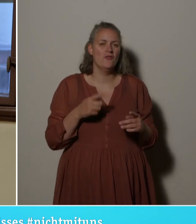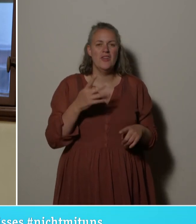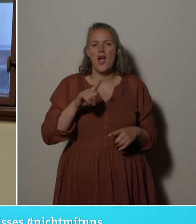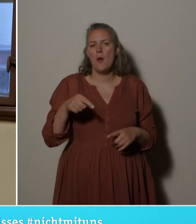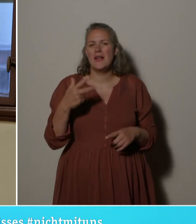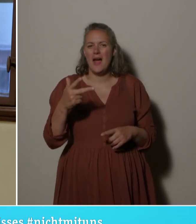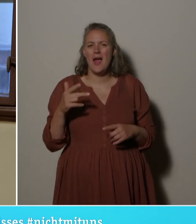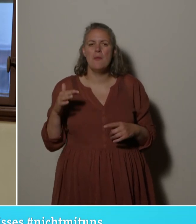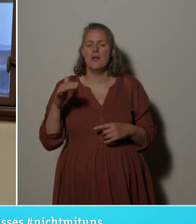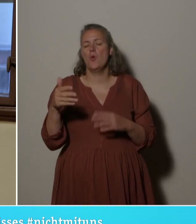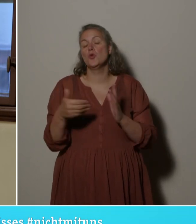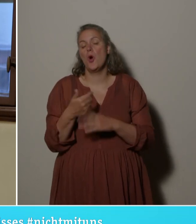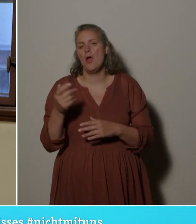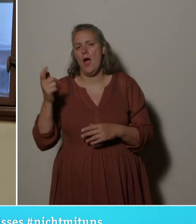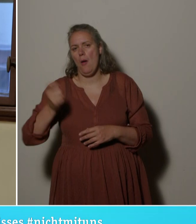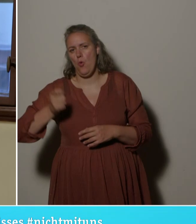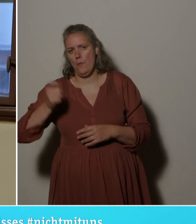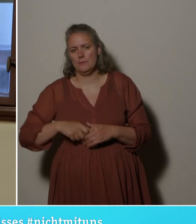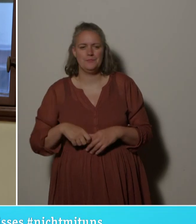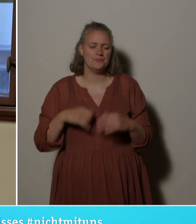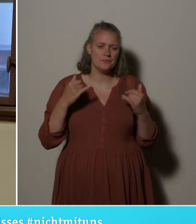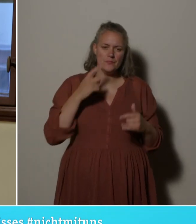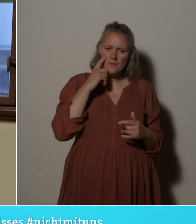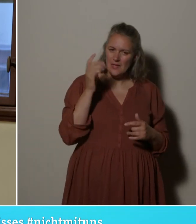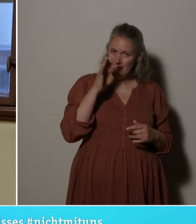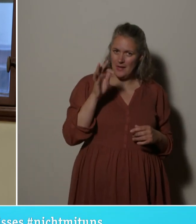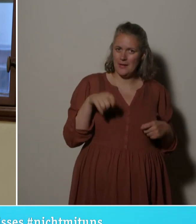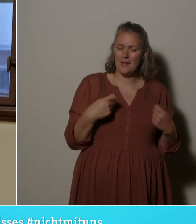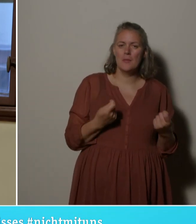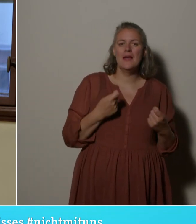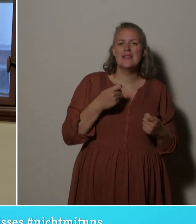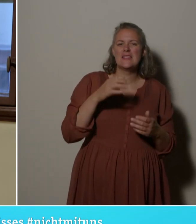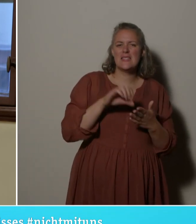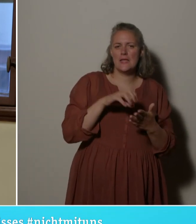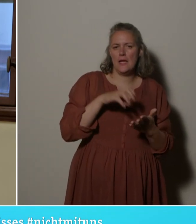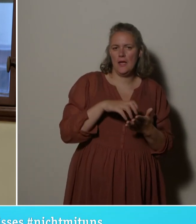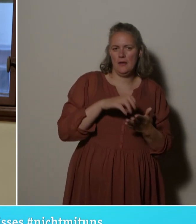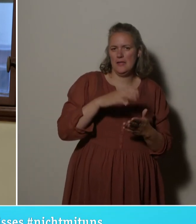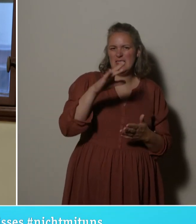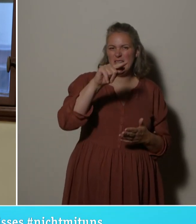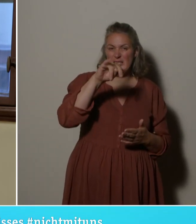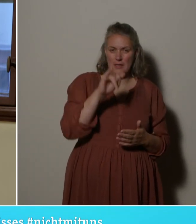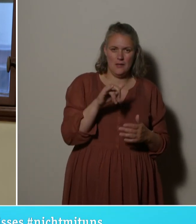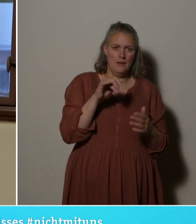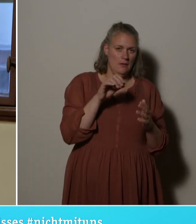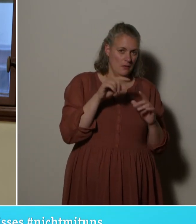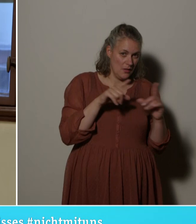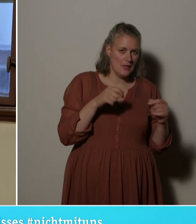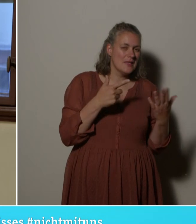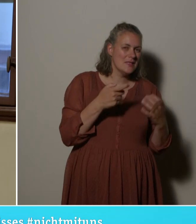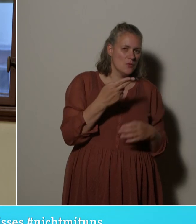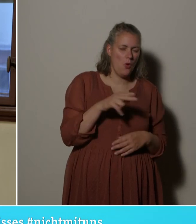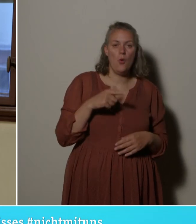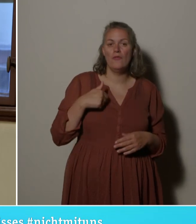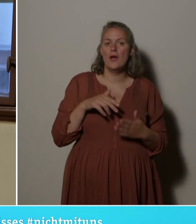In Jena haben wir aktuell das City-Ticket, das kostet 70 Euro. Das unterstützen wir hier aus dem Stadtrat mit